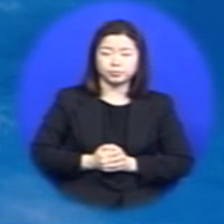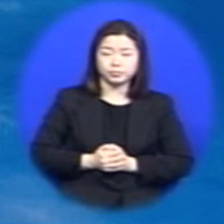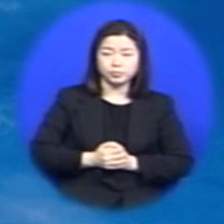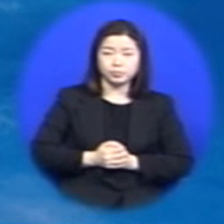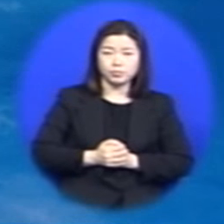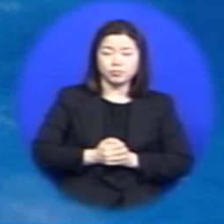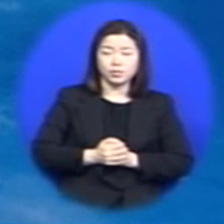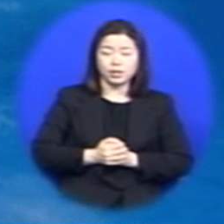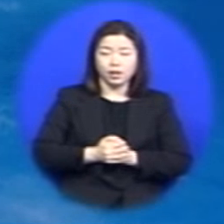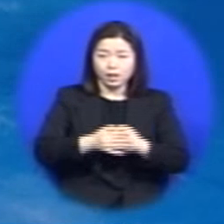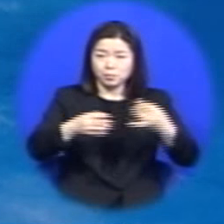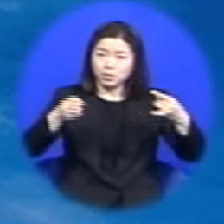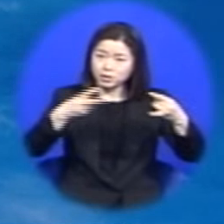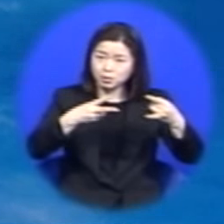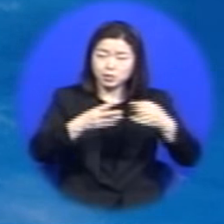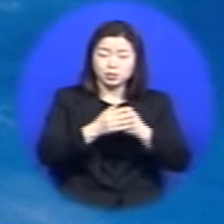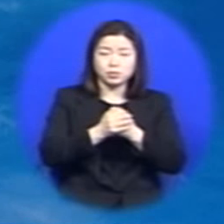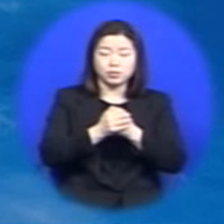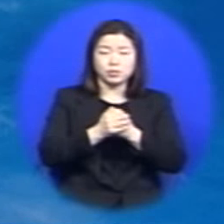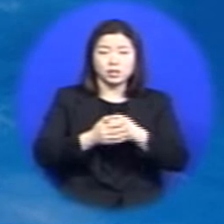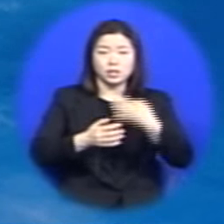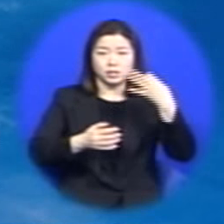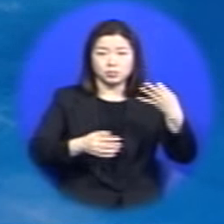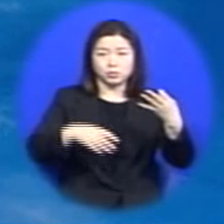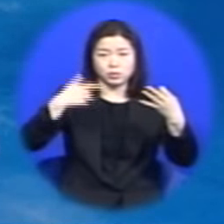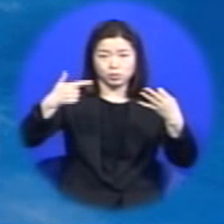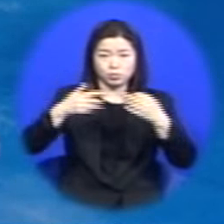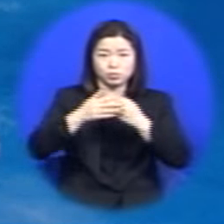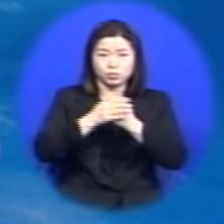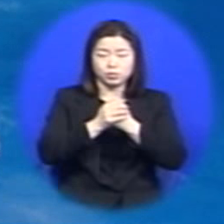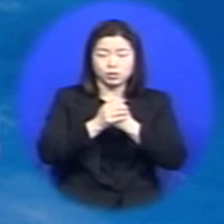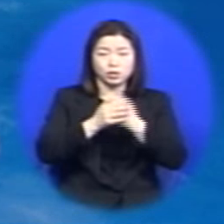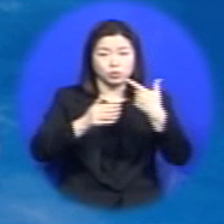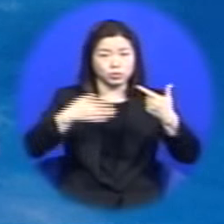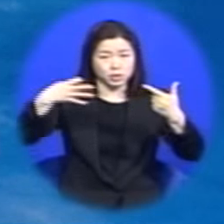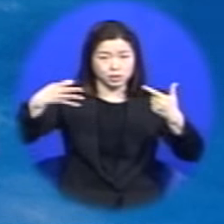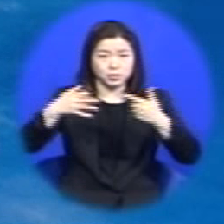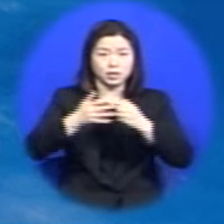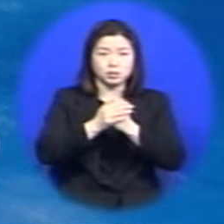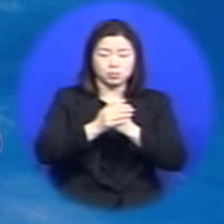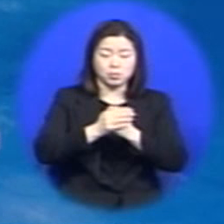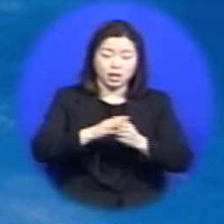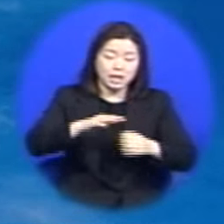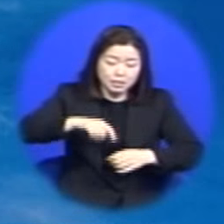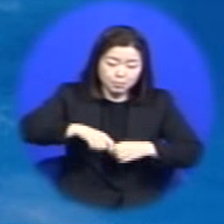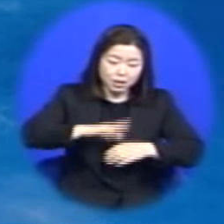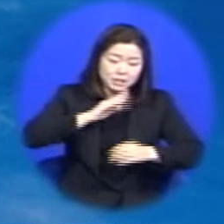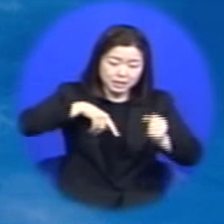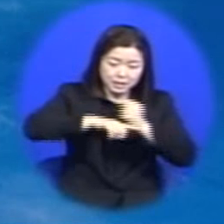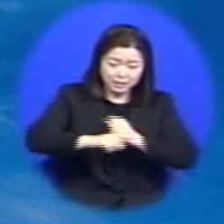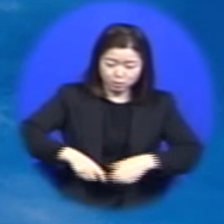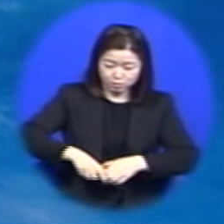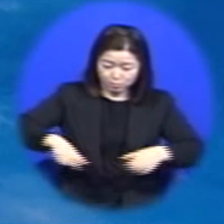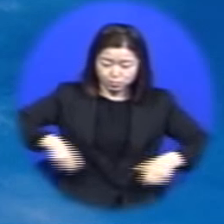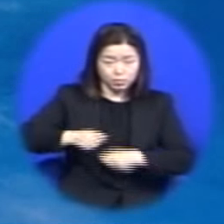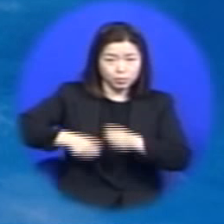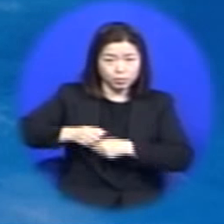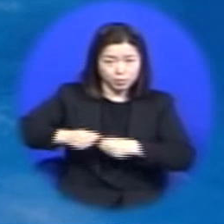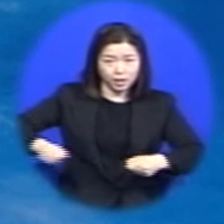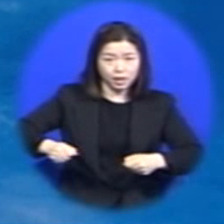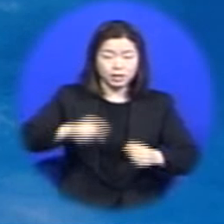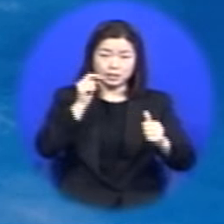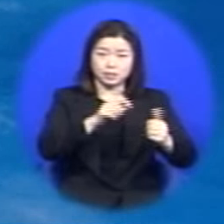에베소서 6장 14절에 보면 진리로 허리띠를 띠라는 말씀이 나옵니다. 이 말씀은 영적 전쟁을 할